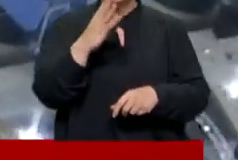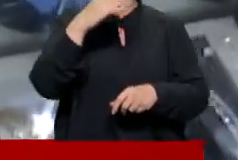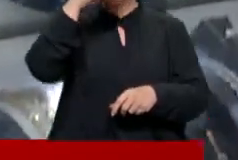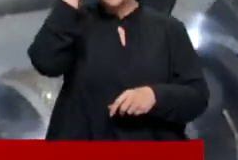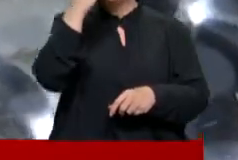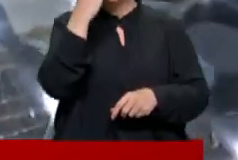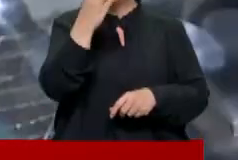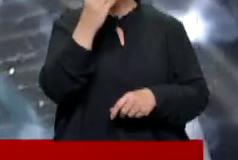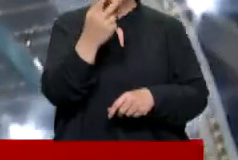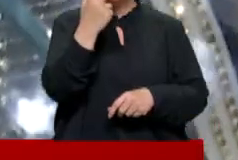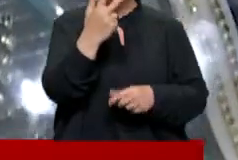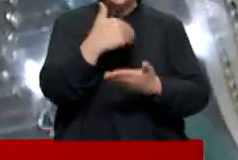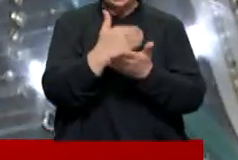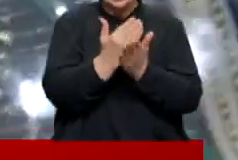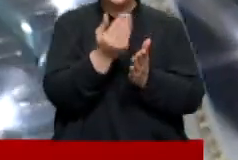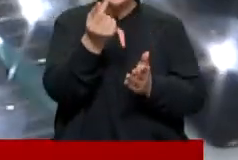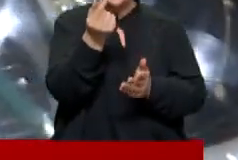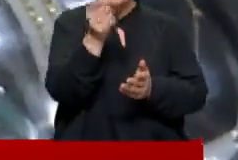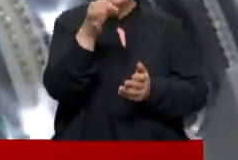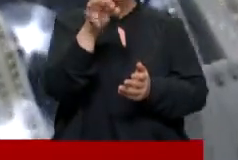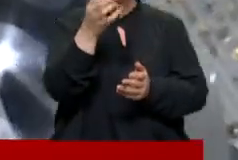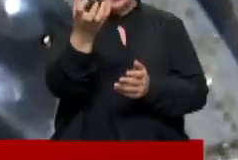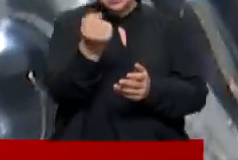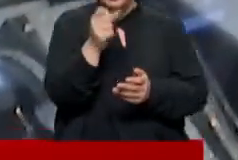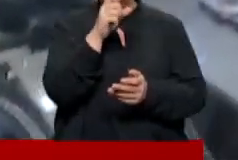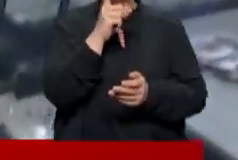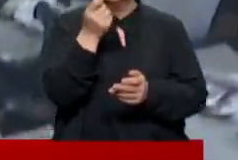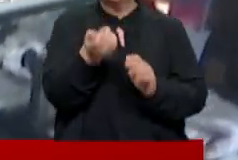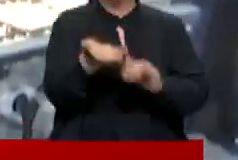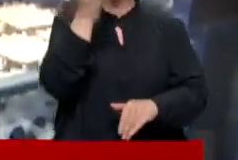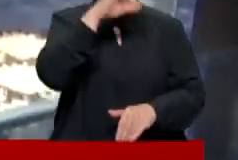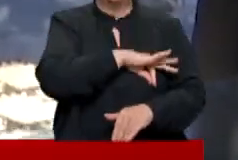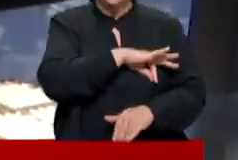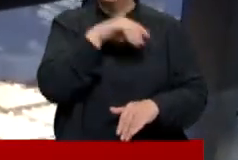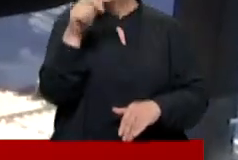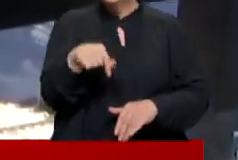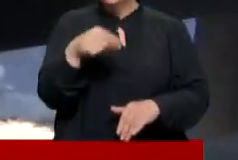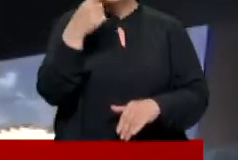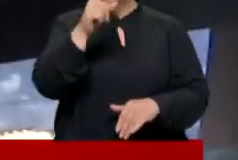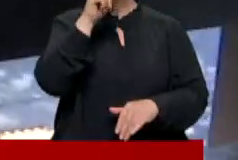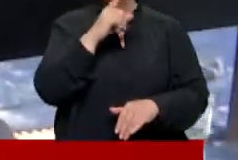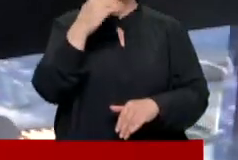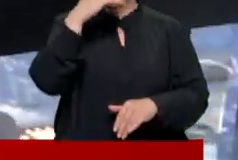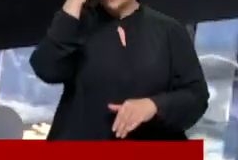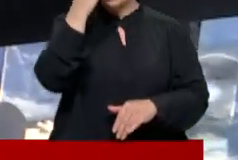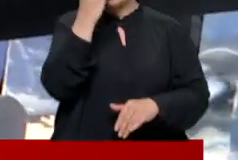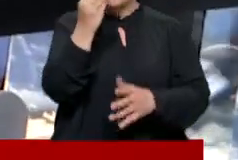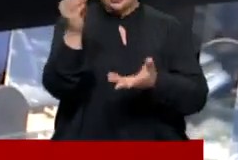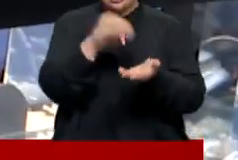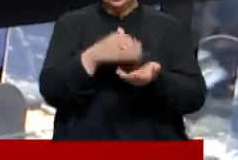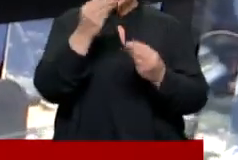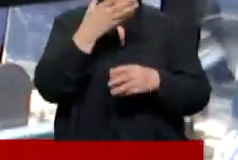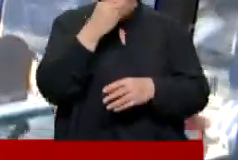bayram ikramiyesiyle 3 çeyrek altın alıp 100 lira para artırabiliyordu. Bugün 1100 lira bayram ikramiyesi alacak